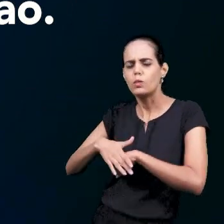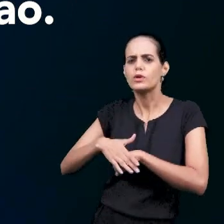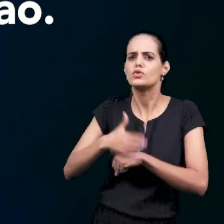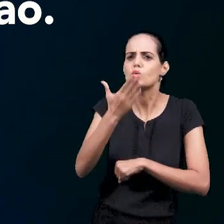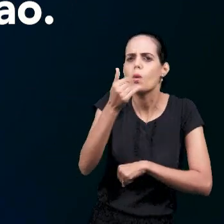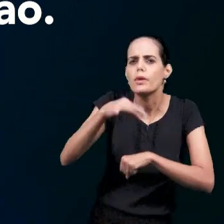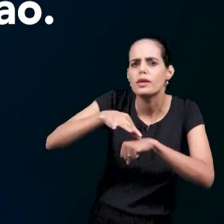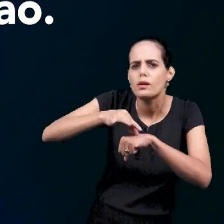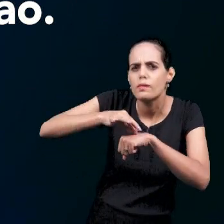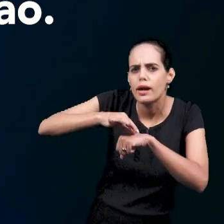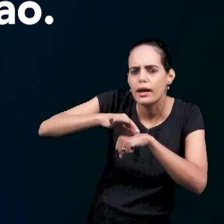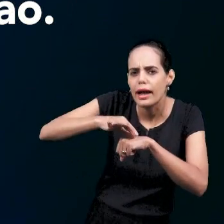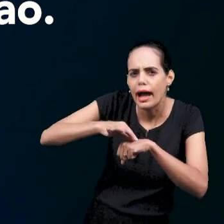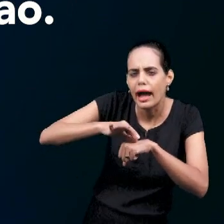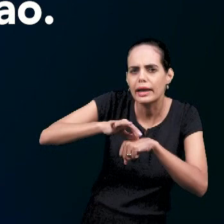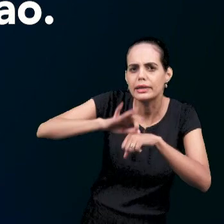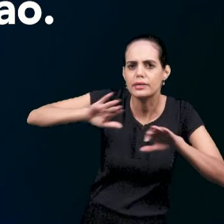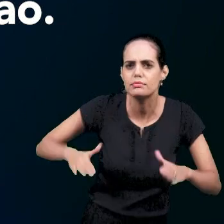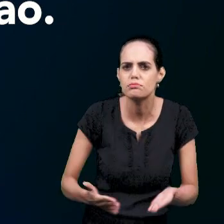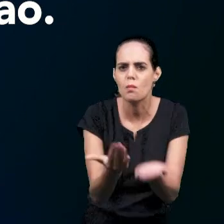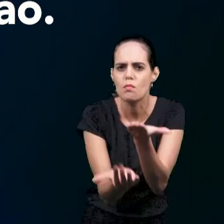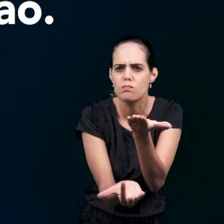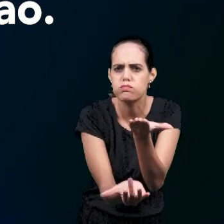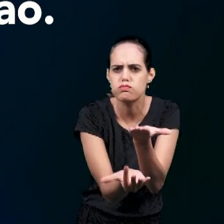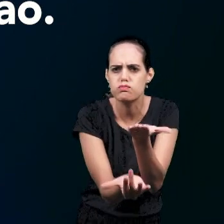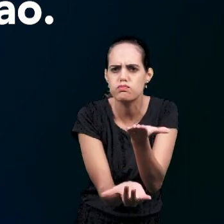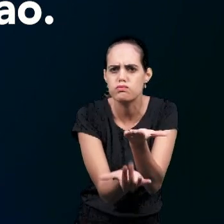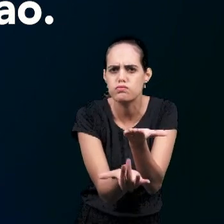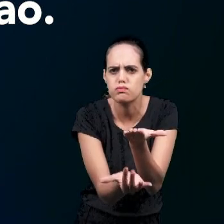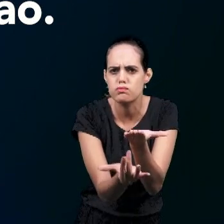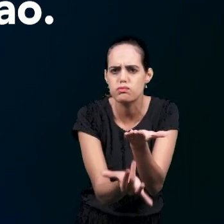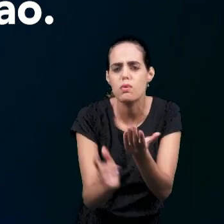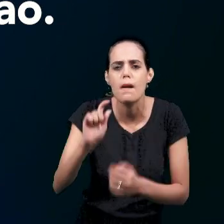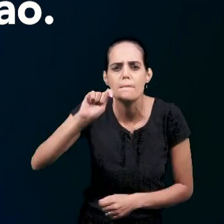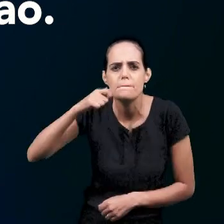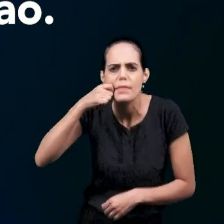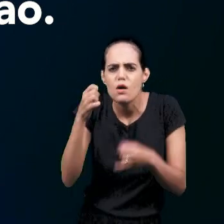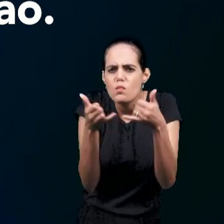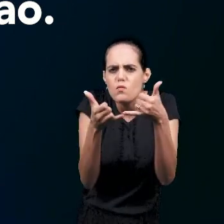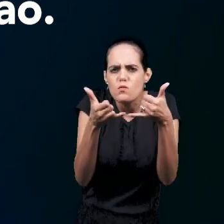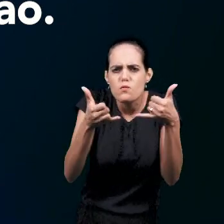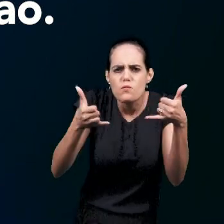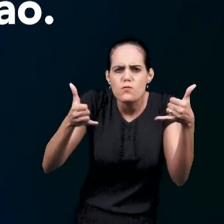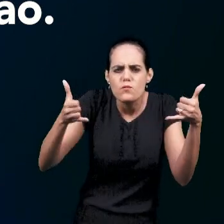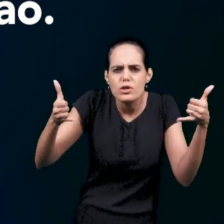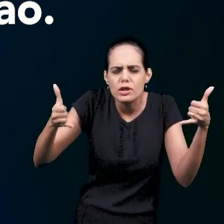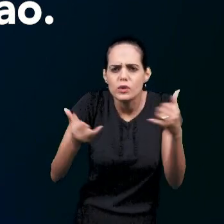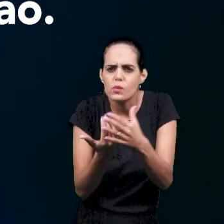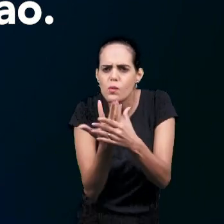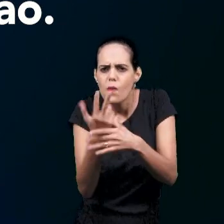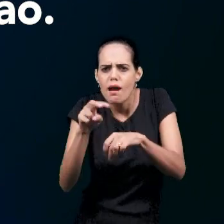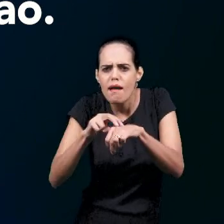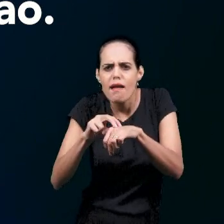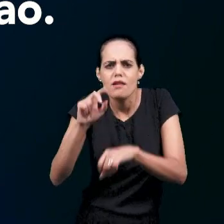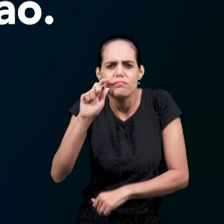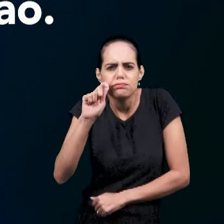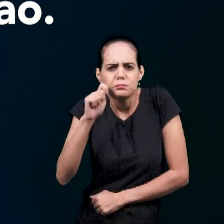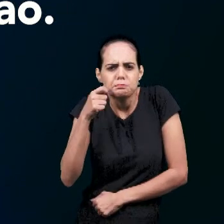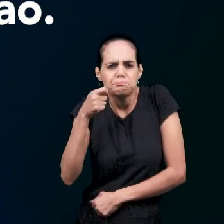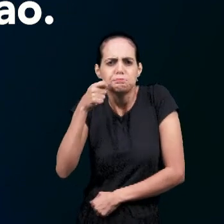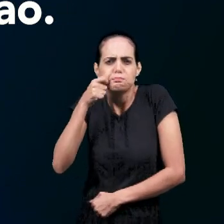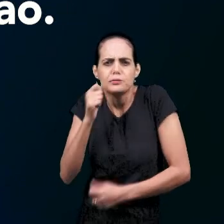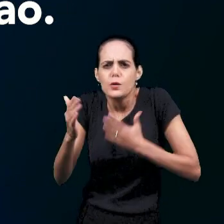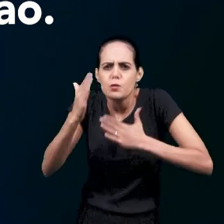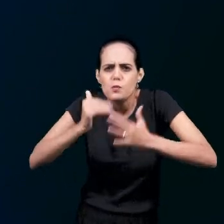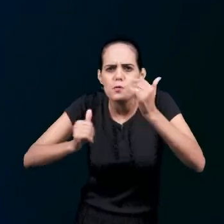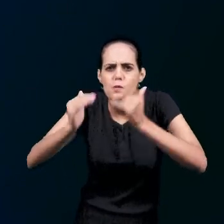Dans cette nuit, ils mangeront la chair rôtie au feu avec des pains sans levain et des herbes